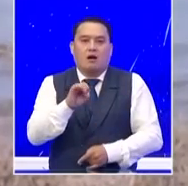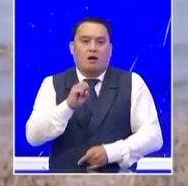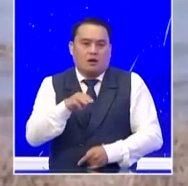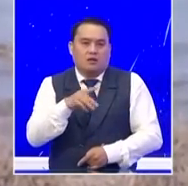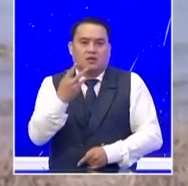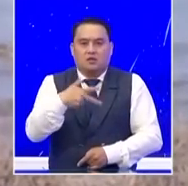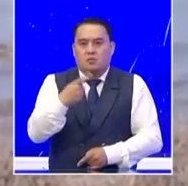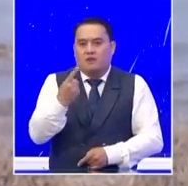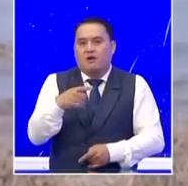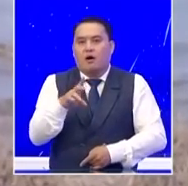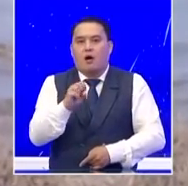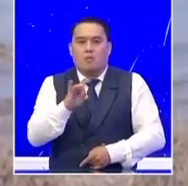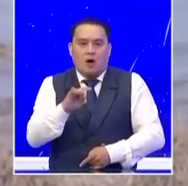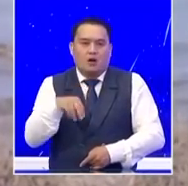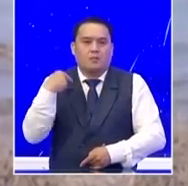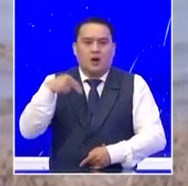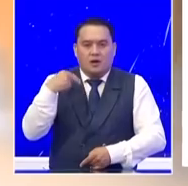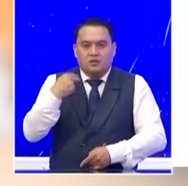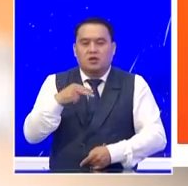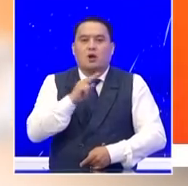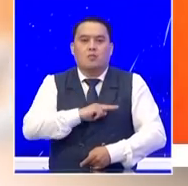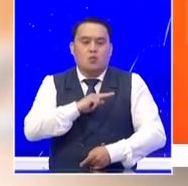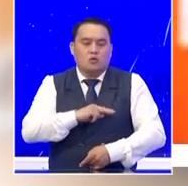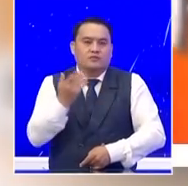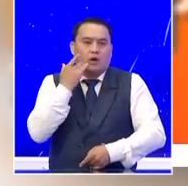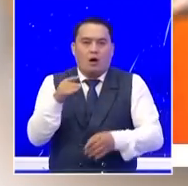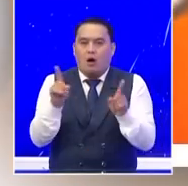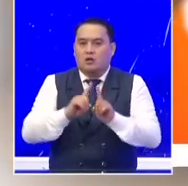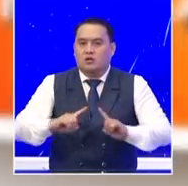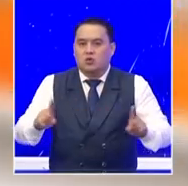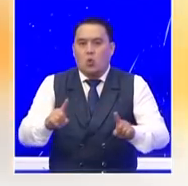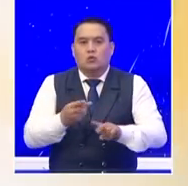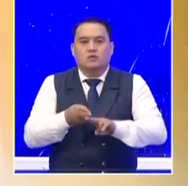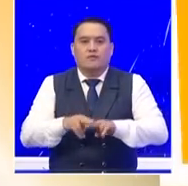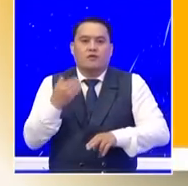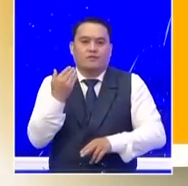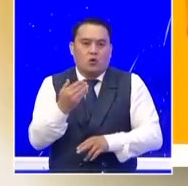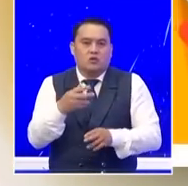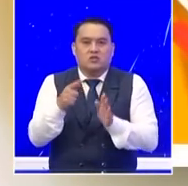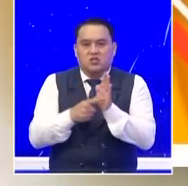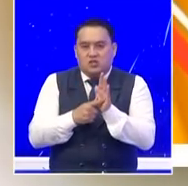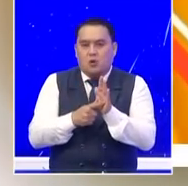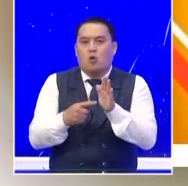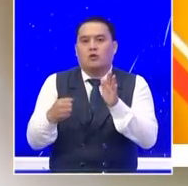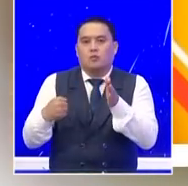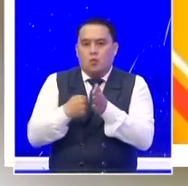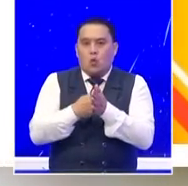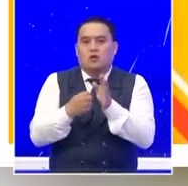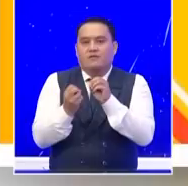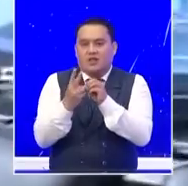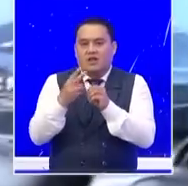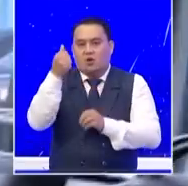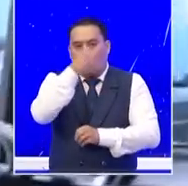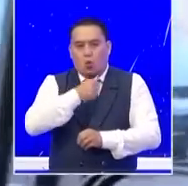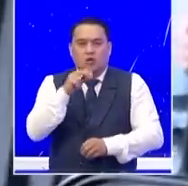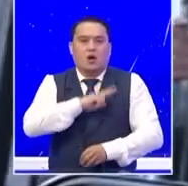«31 канал», «Хабар» и президентском телерадиокомплексе всегда отличались особым колоритом. В период с 2007 по